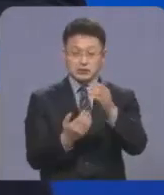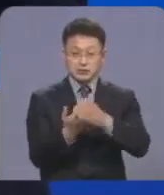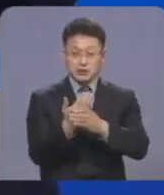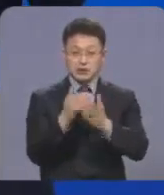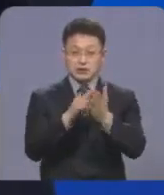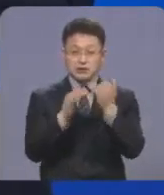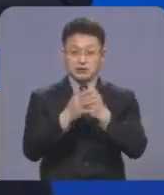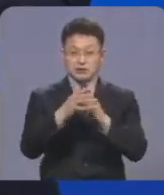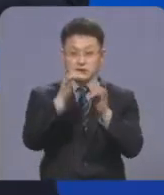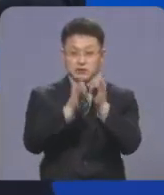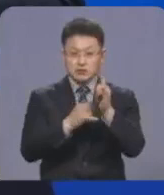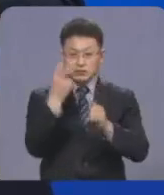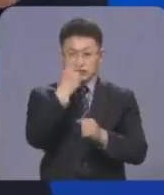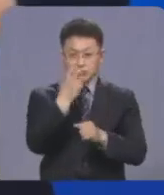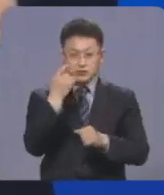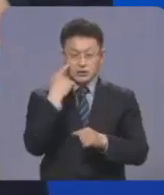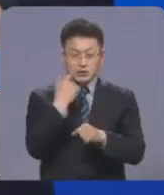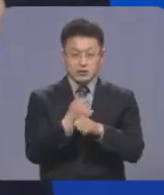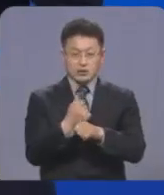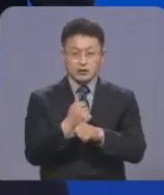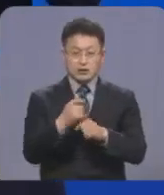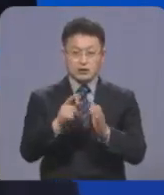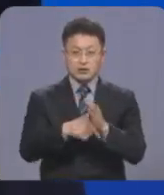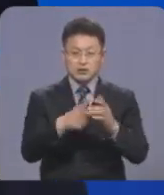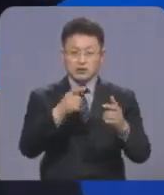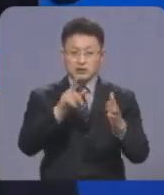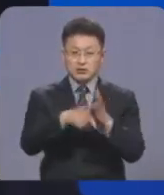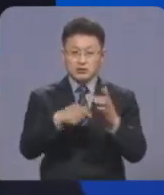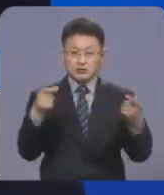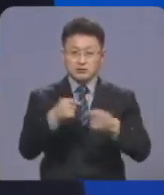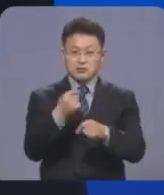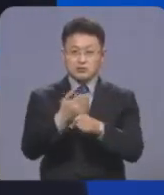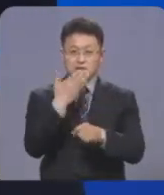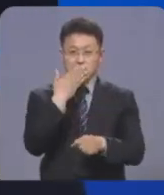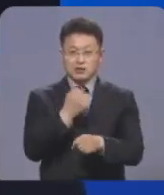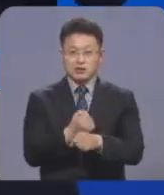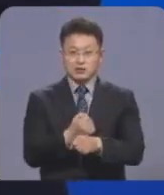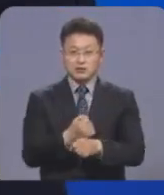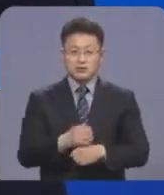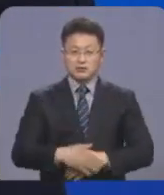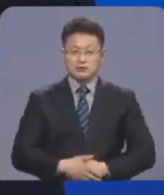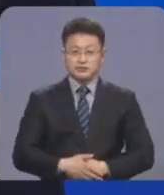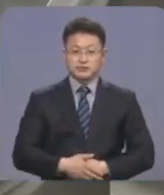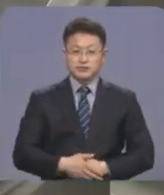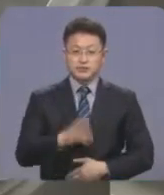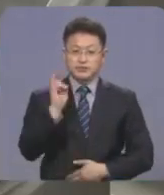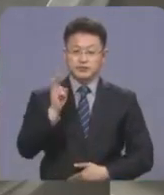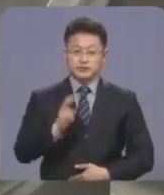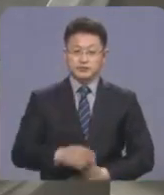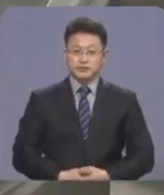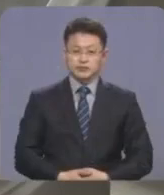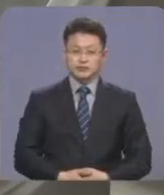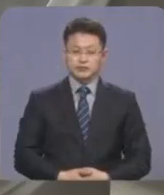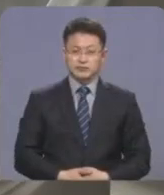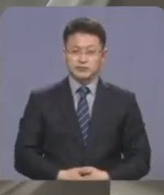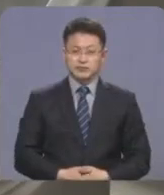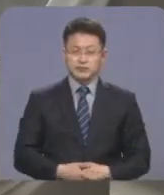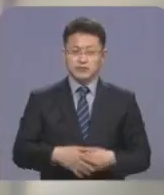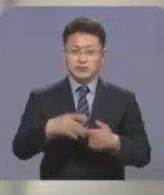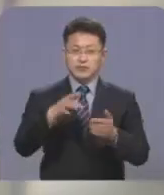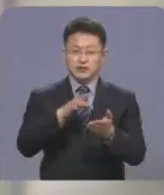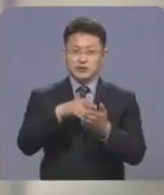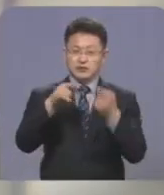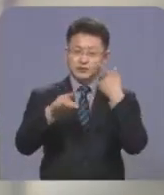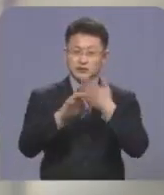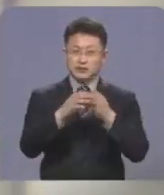조사에 걸리는 시간을 상당부분 단축 단축시킬 수 있을 것으로 예상됩니다 한편 방역당국은